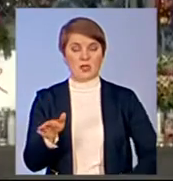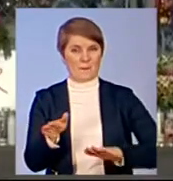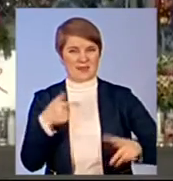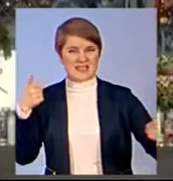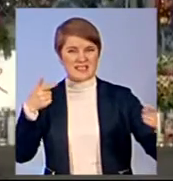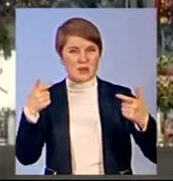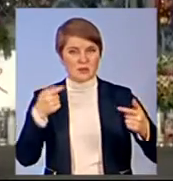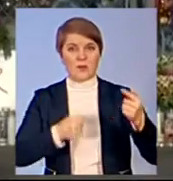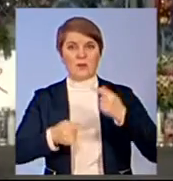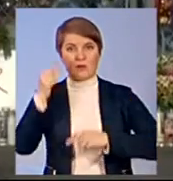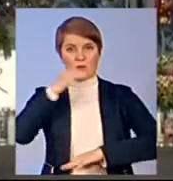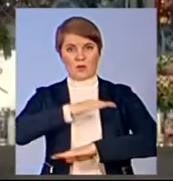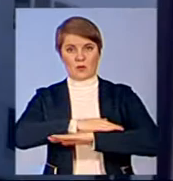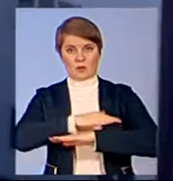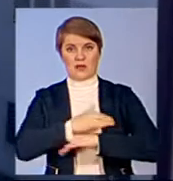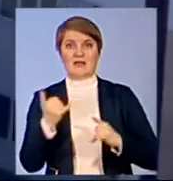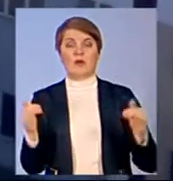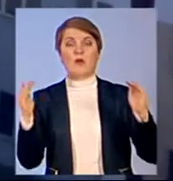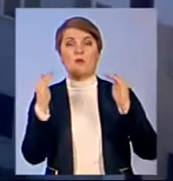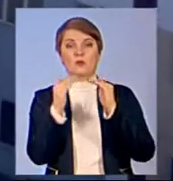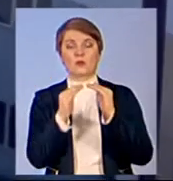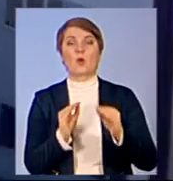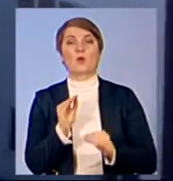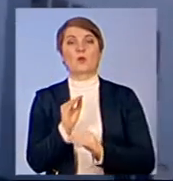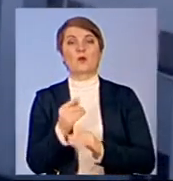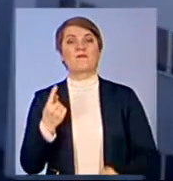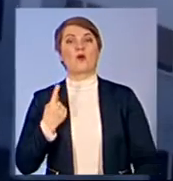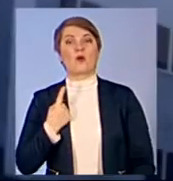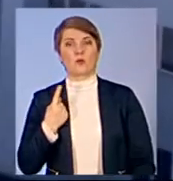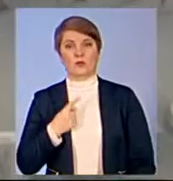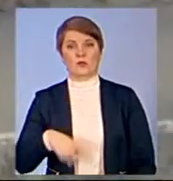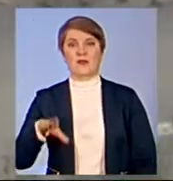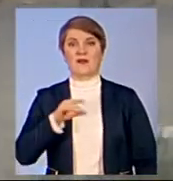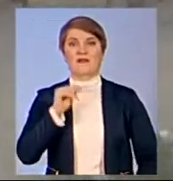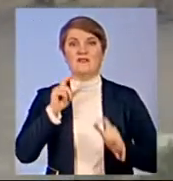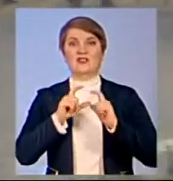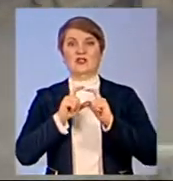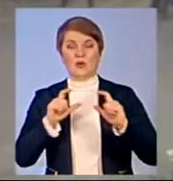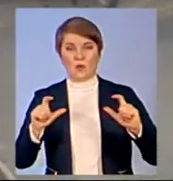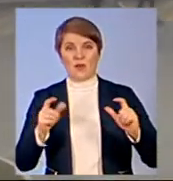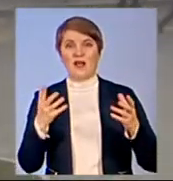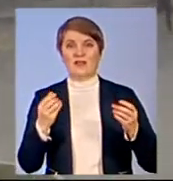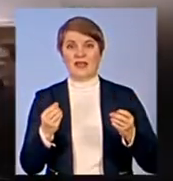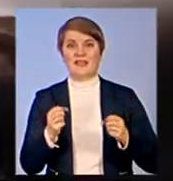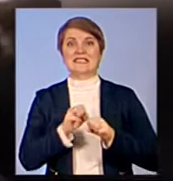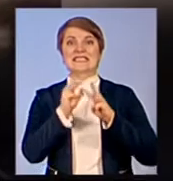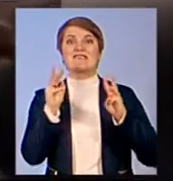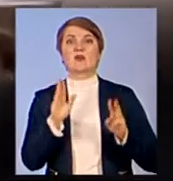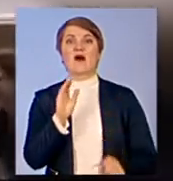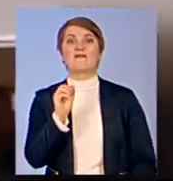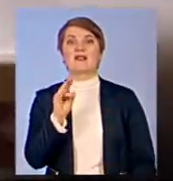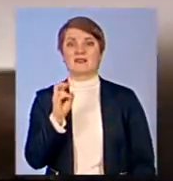3 тисяч студентів, буде з додатковою охороною. У цій школі в Паркленді на День Святого Валентина 19-річний юнак